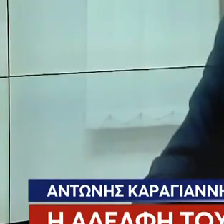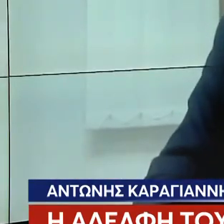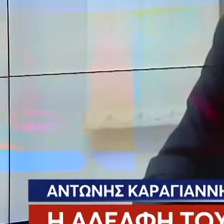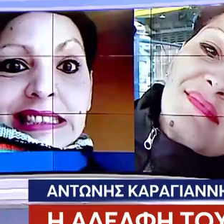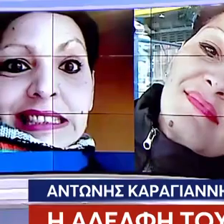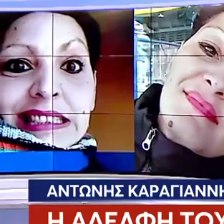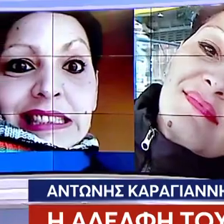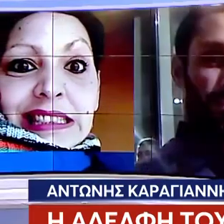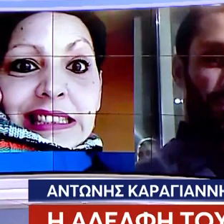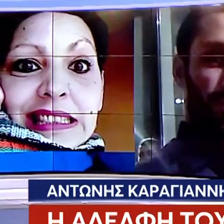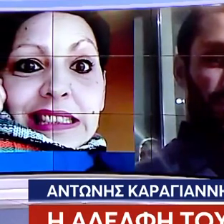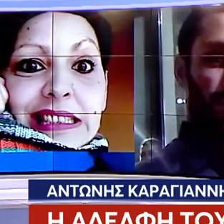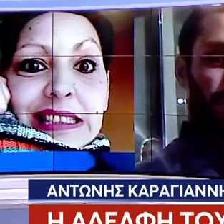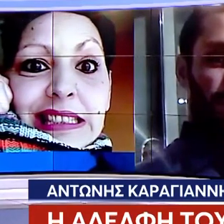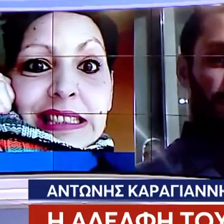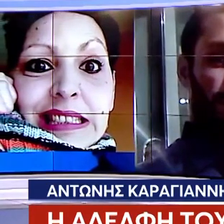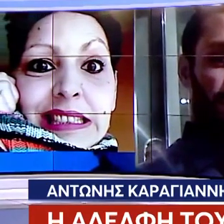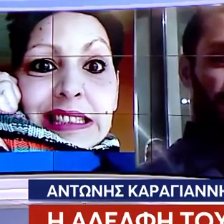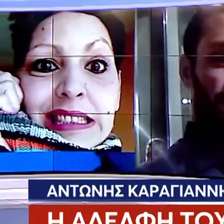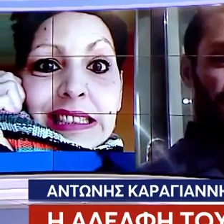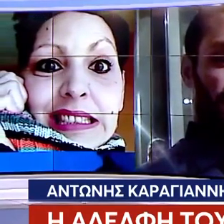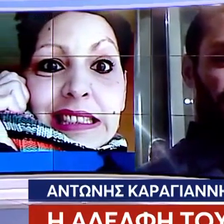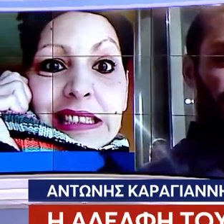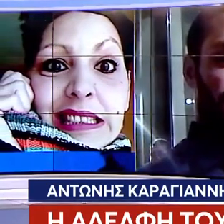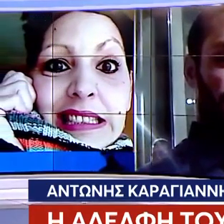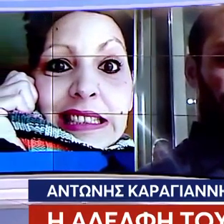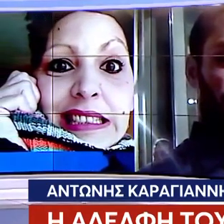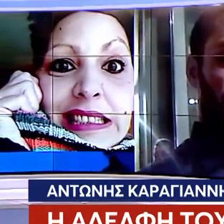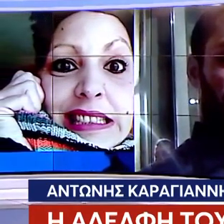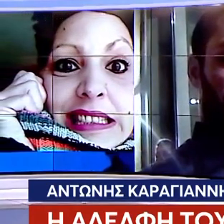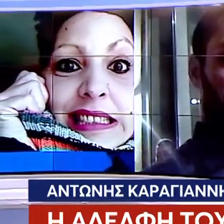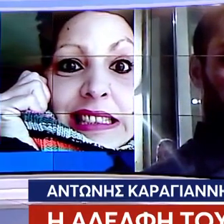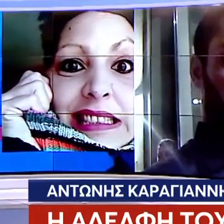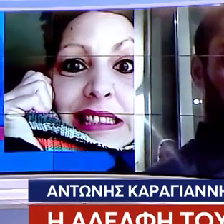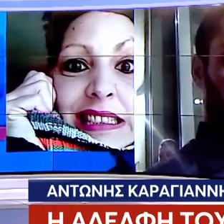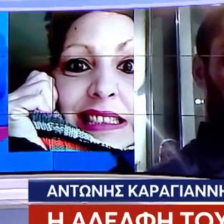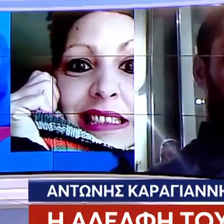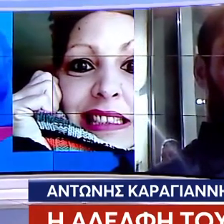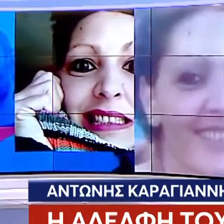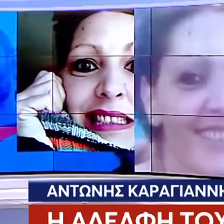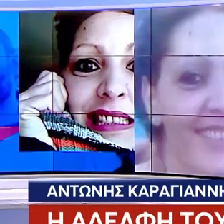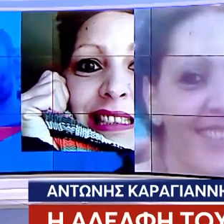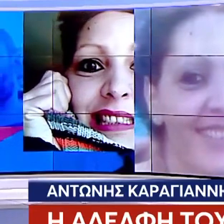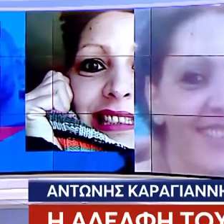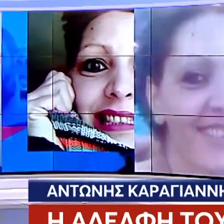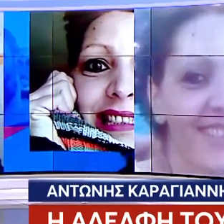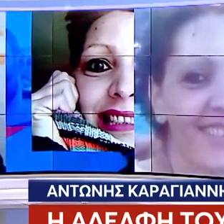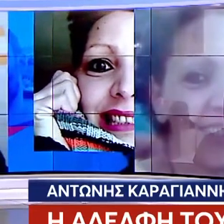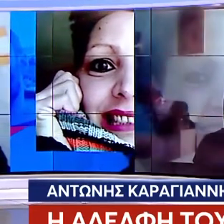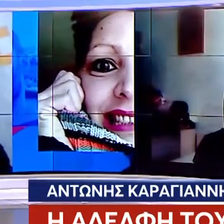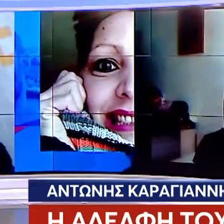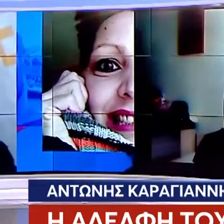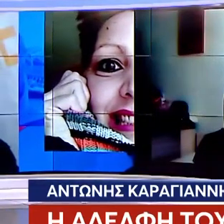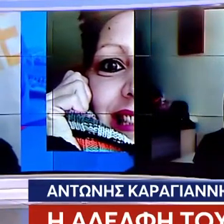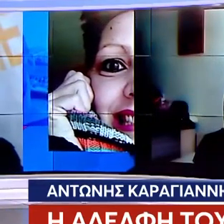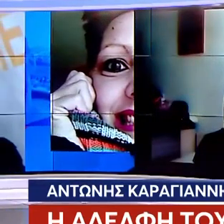τηλέφωνο, εμφανιζόταν ξαφνικά μπροστά της, με απειλή όπλου κάποιες φορές και με απειλές κατά της ζωής της, καθώς και με αλλεπάλληλα χτυπήματα τα οποία της